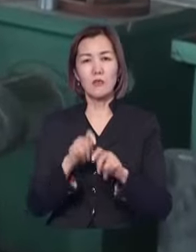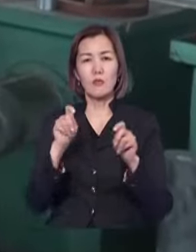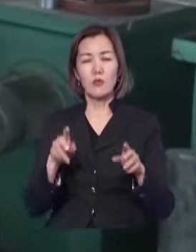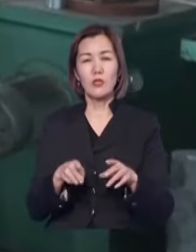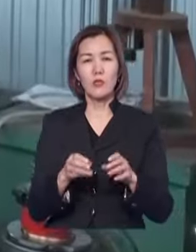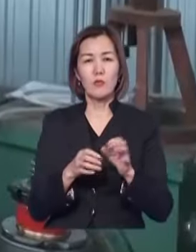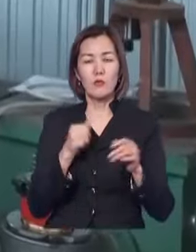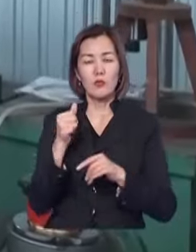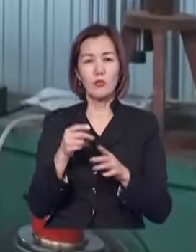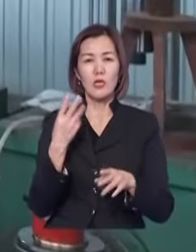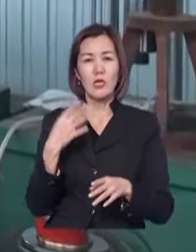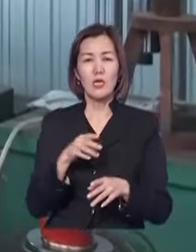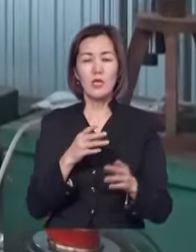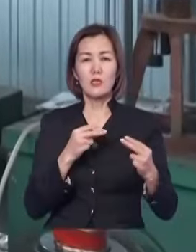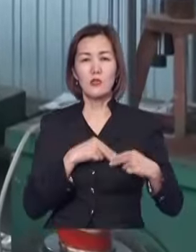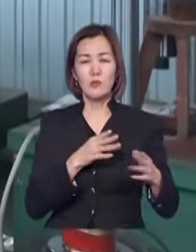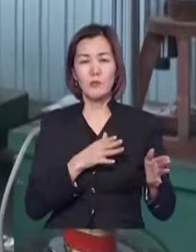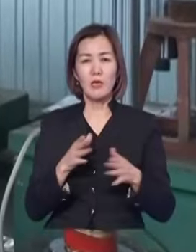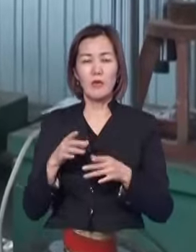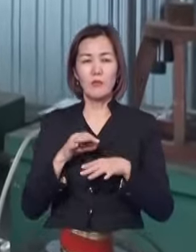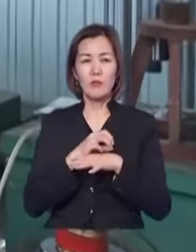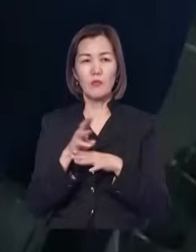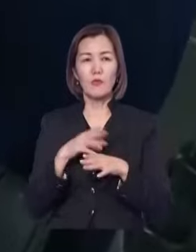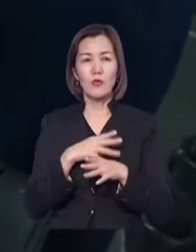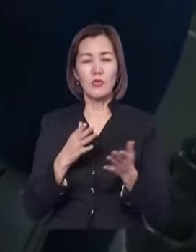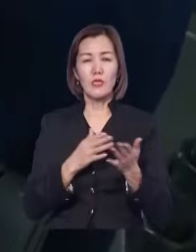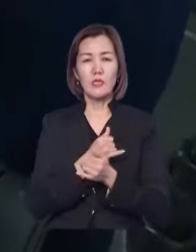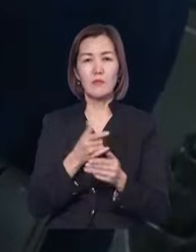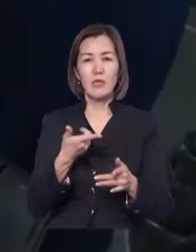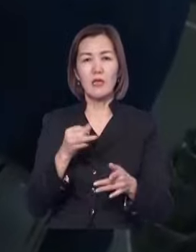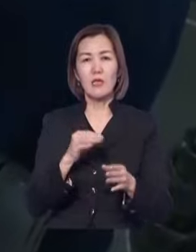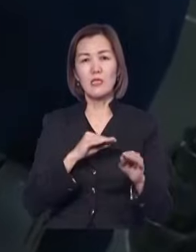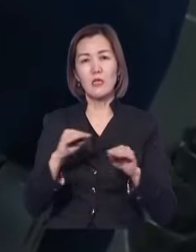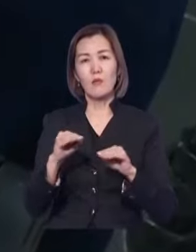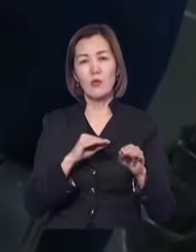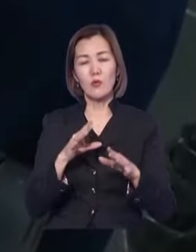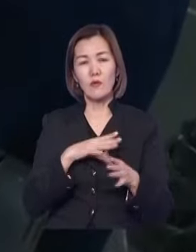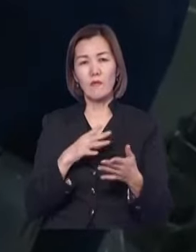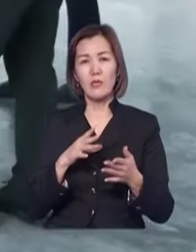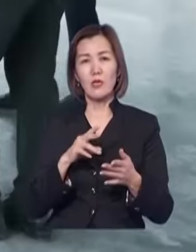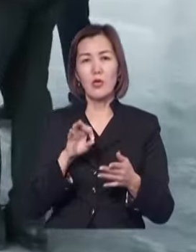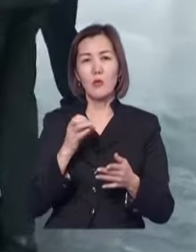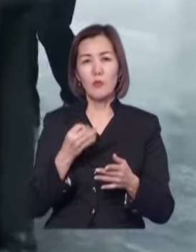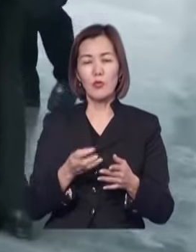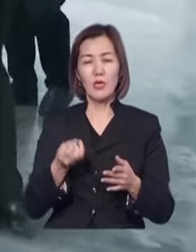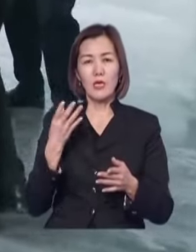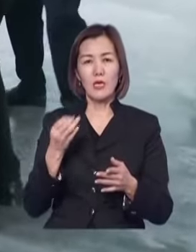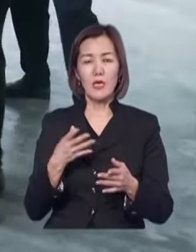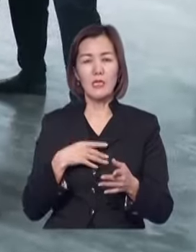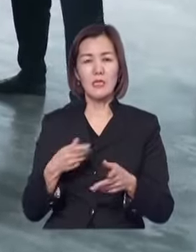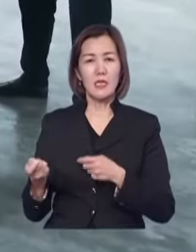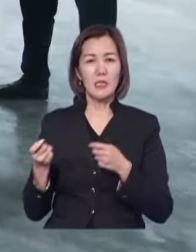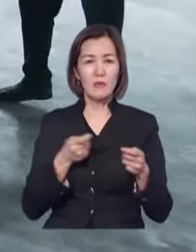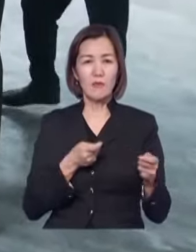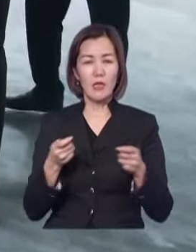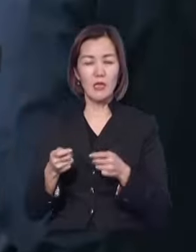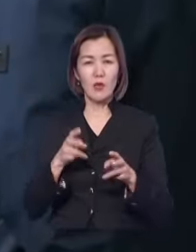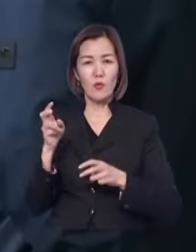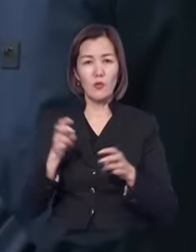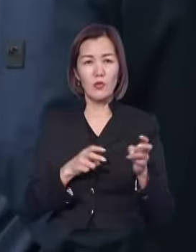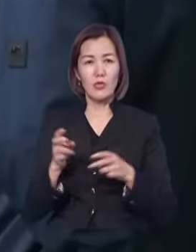Тұрақты түрде 40 адамды жұмыспен қамтып отыр. Негізгі қызметіне газбен жабдықтау жүйелері, мұнай газ өндіру, мұнай газ тасымалдау,